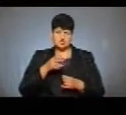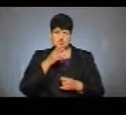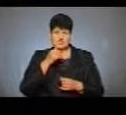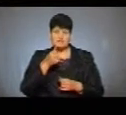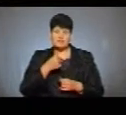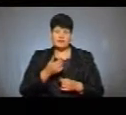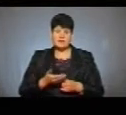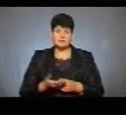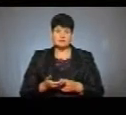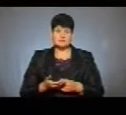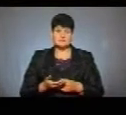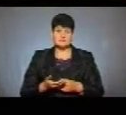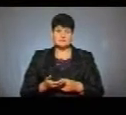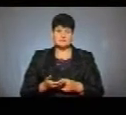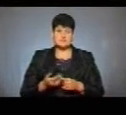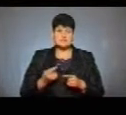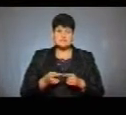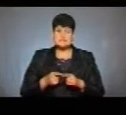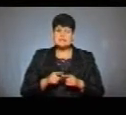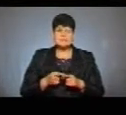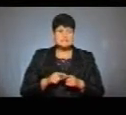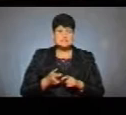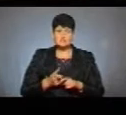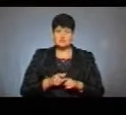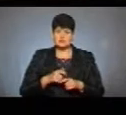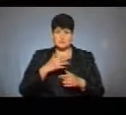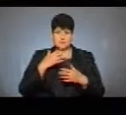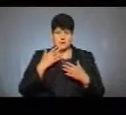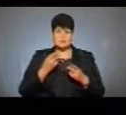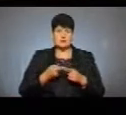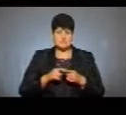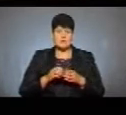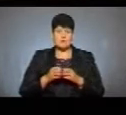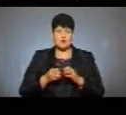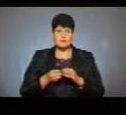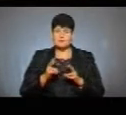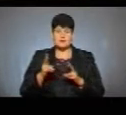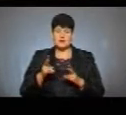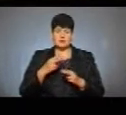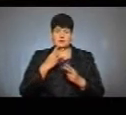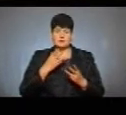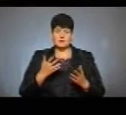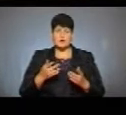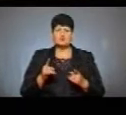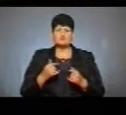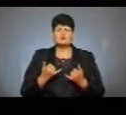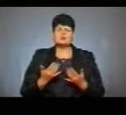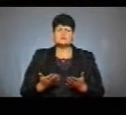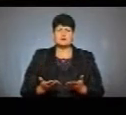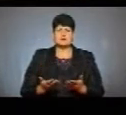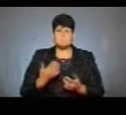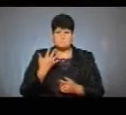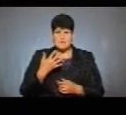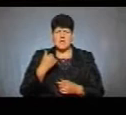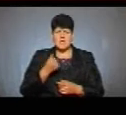Так. Це дуже багато, це проблема, це сигнали, на які ніхто не реагує. Але чому саме зараз? Ви кажете, 5